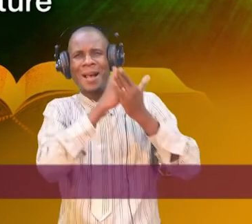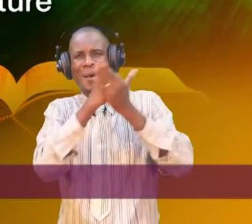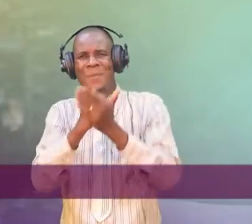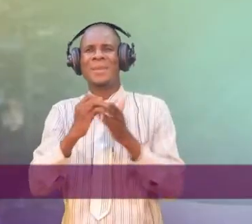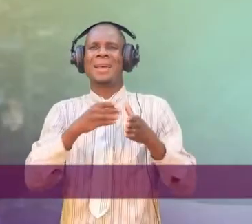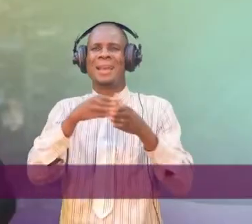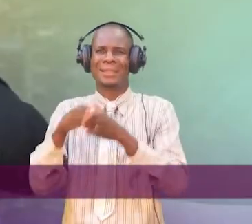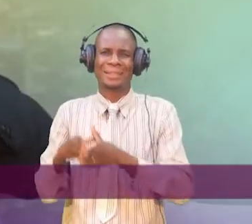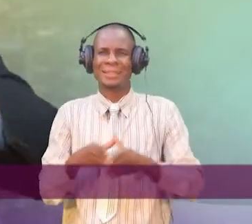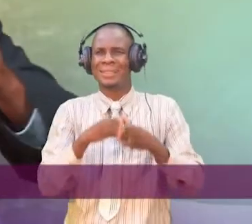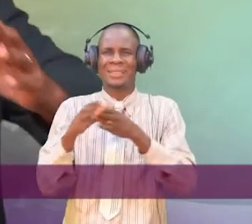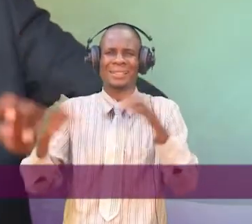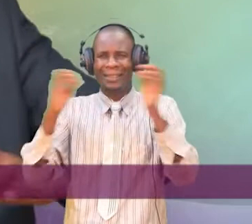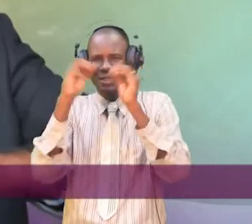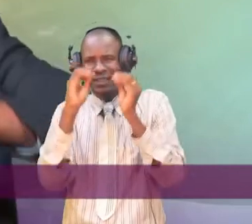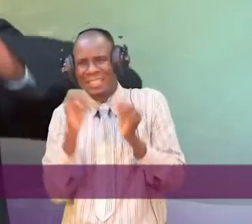bakoyeba na komona na nkembo na bango.